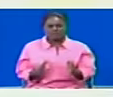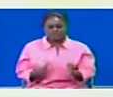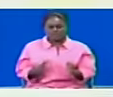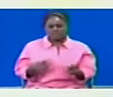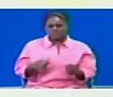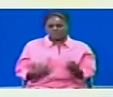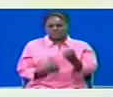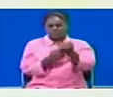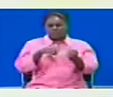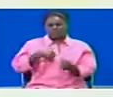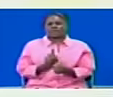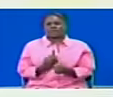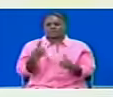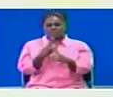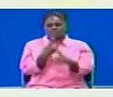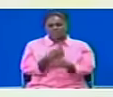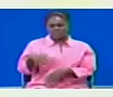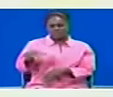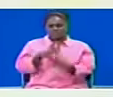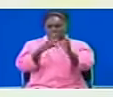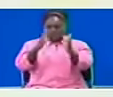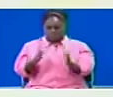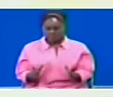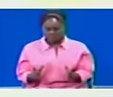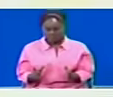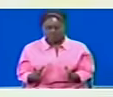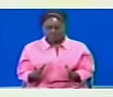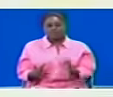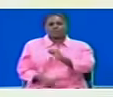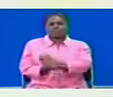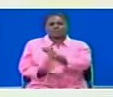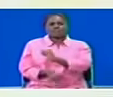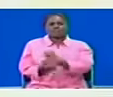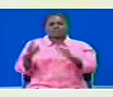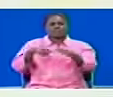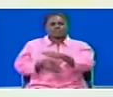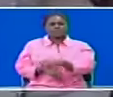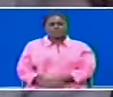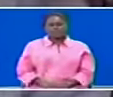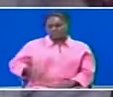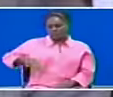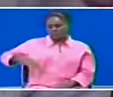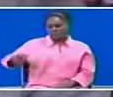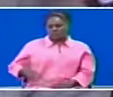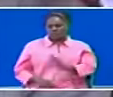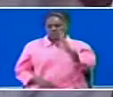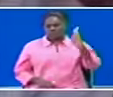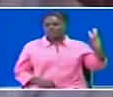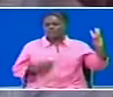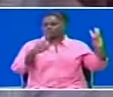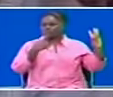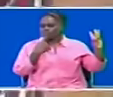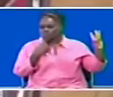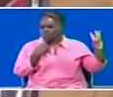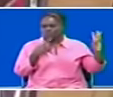wakijipigia debe katika maeneo tofauti tofauti. Mwanahabari wetu Hussein Mohamed anaarifu. Kaunti ya West Pokot, viongozi